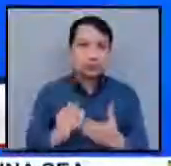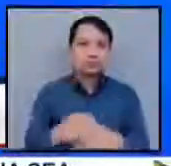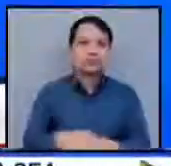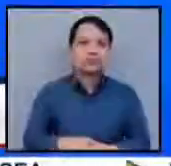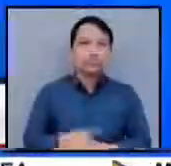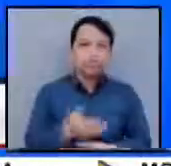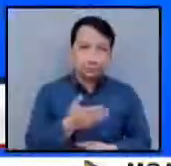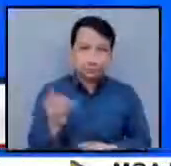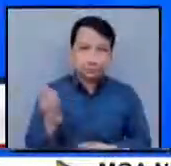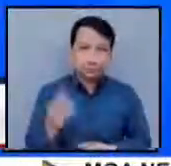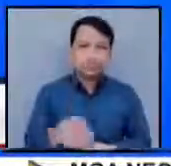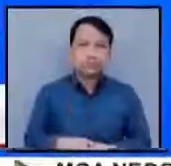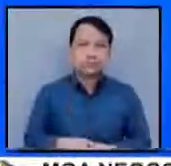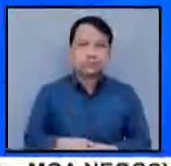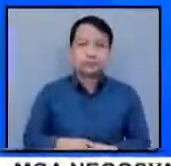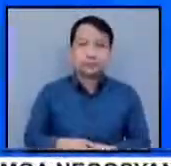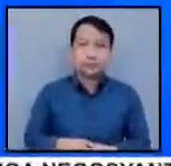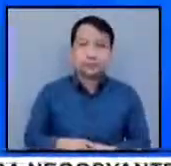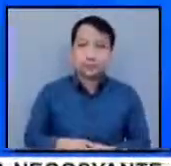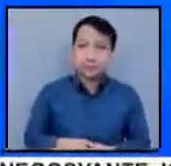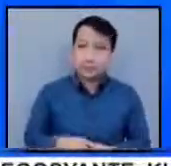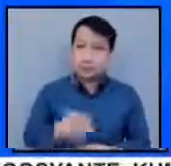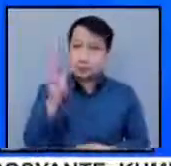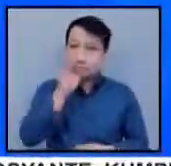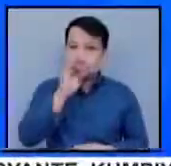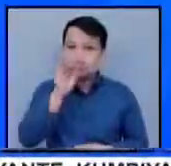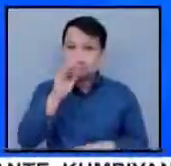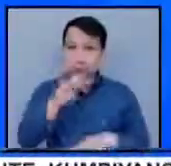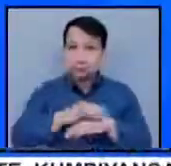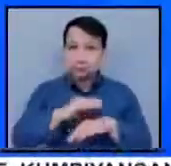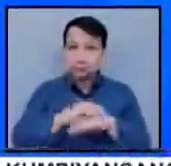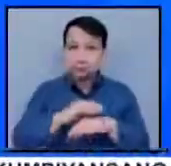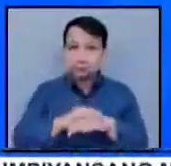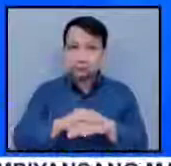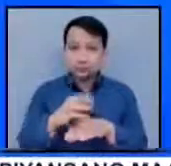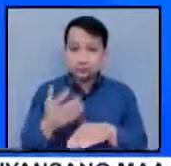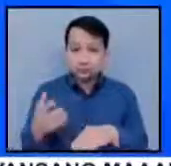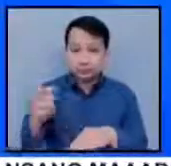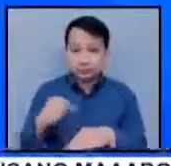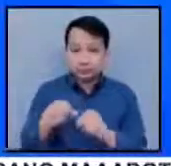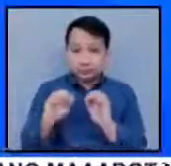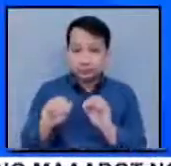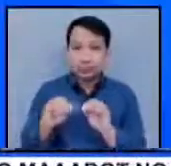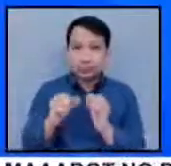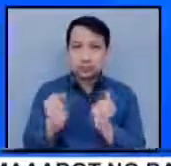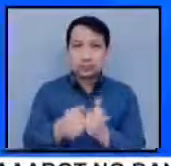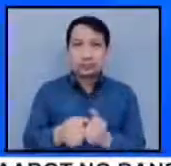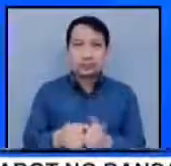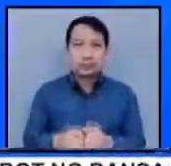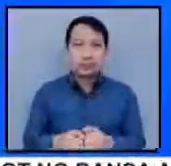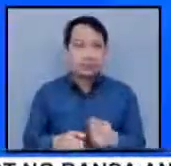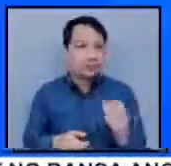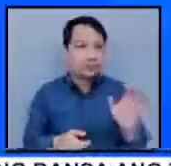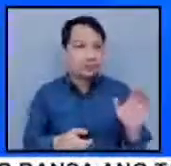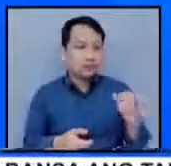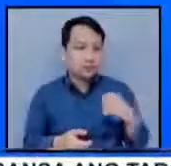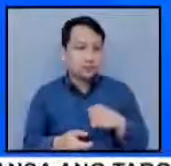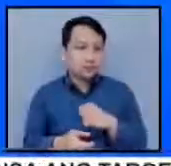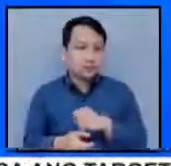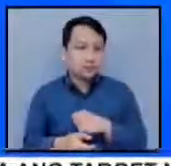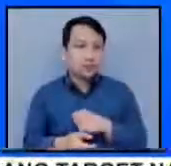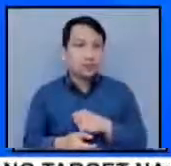presidente. To the Filipino English teachers who train Cambodian Senate personnel and officials, as well as